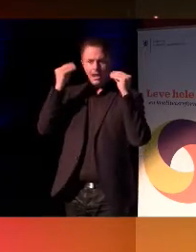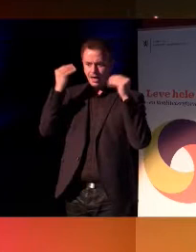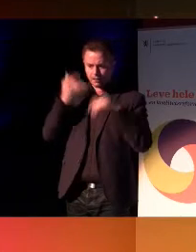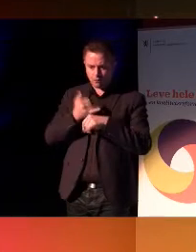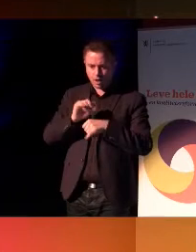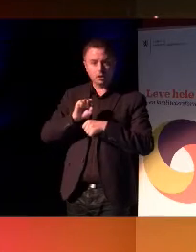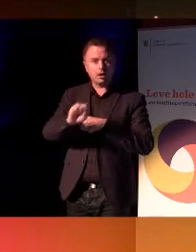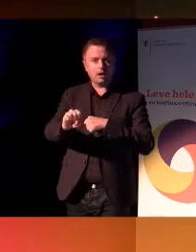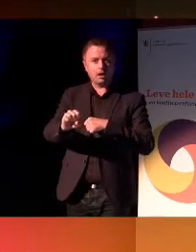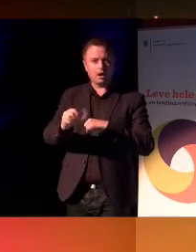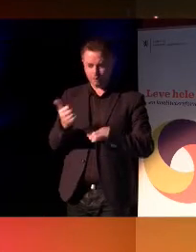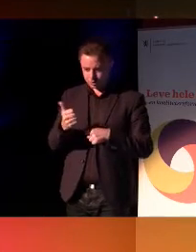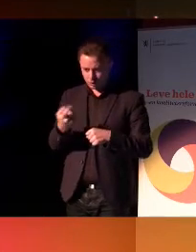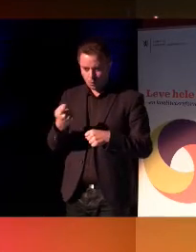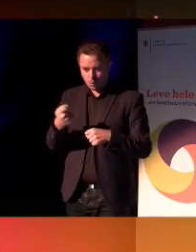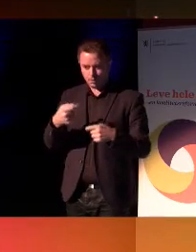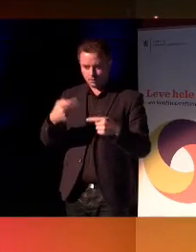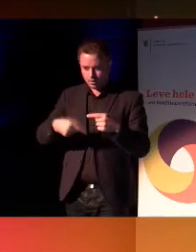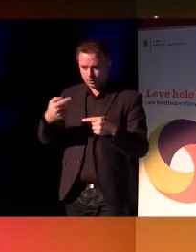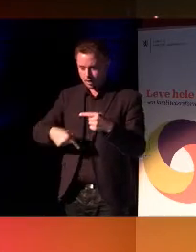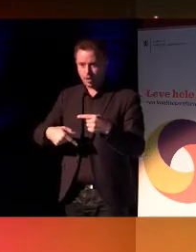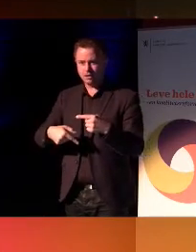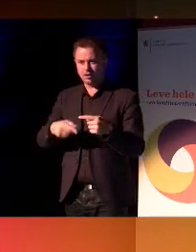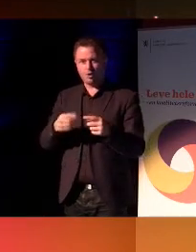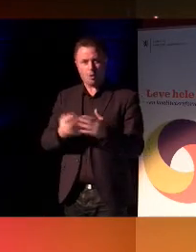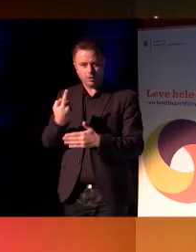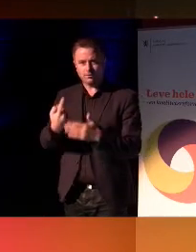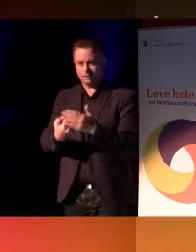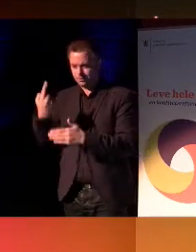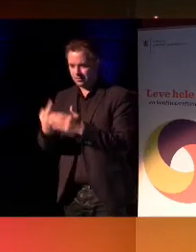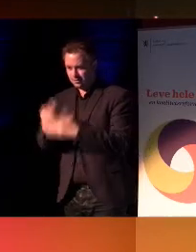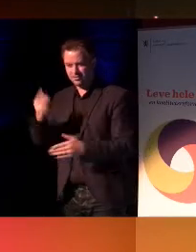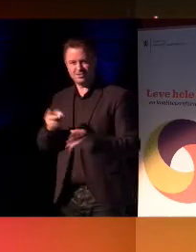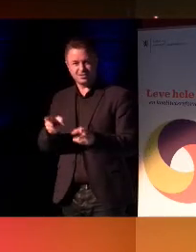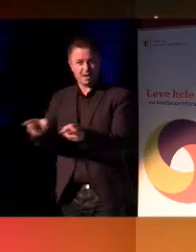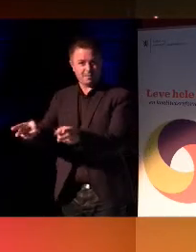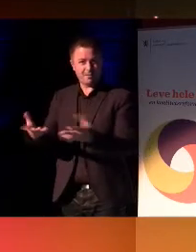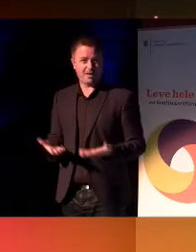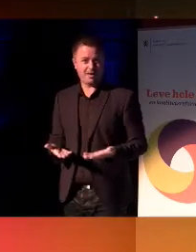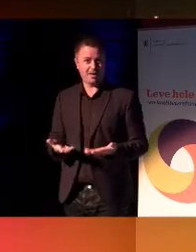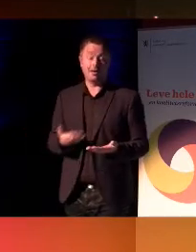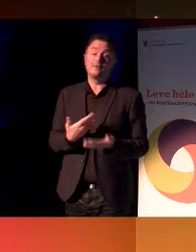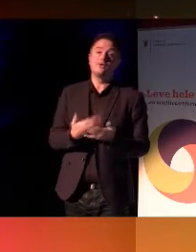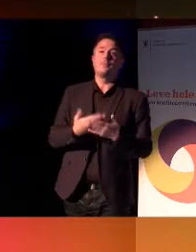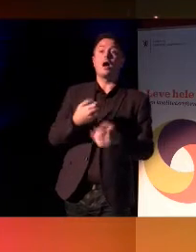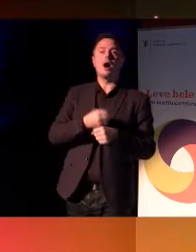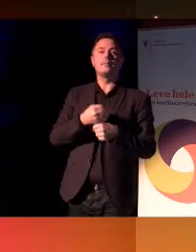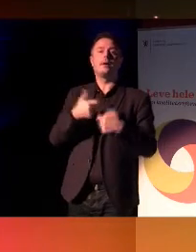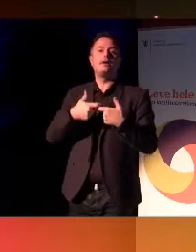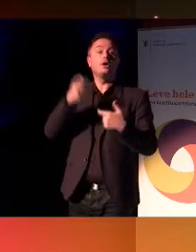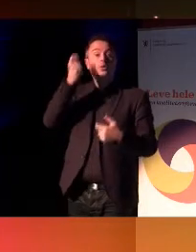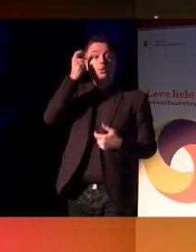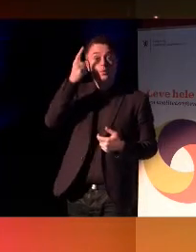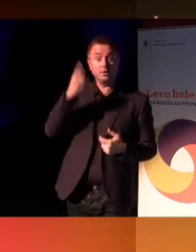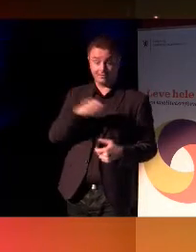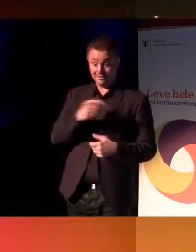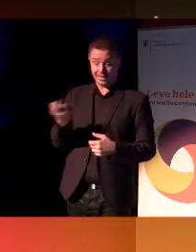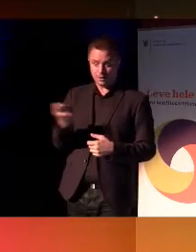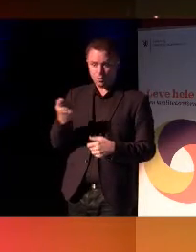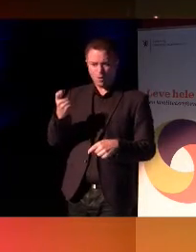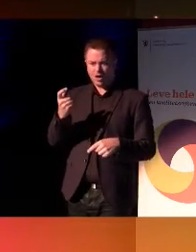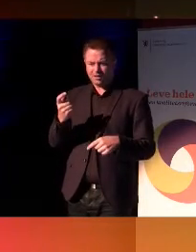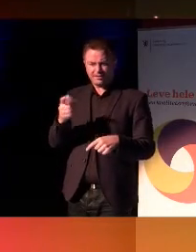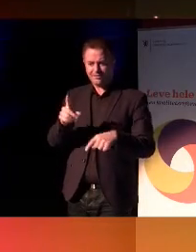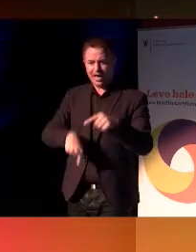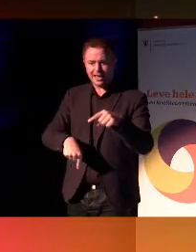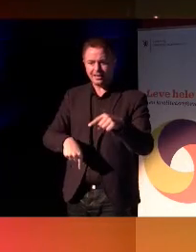en måte utviklet, eller hvordan arbeider vi med en kultur hvor vi faktisk tar tak I det som var uønsket, og sier, hva det